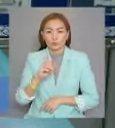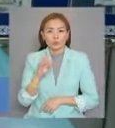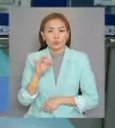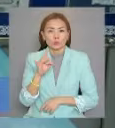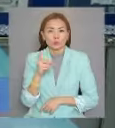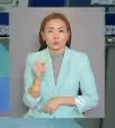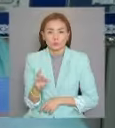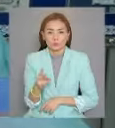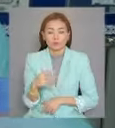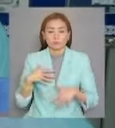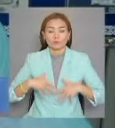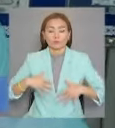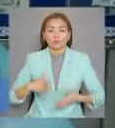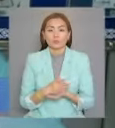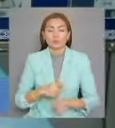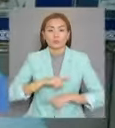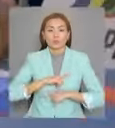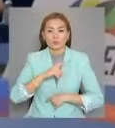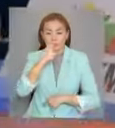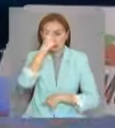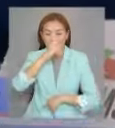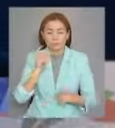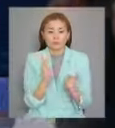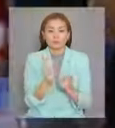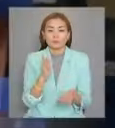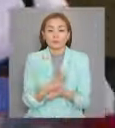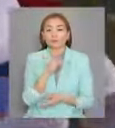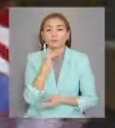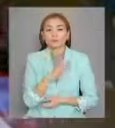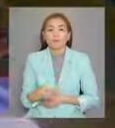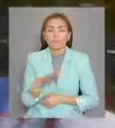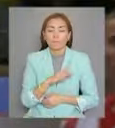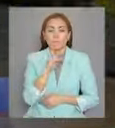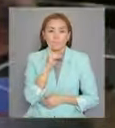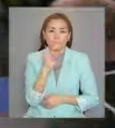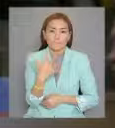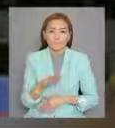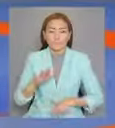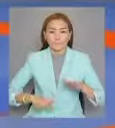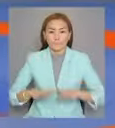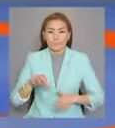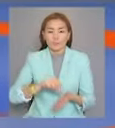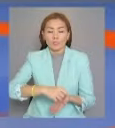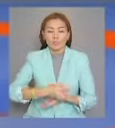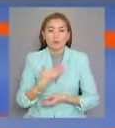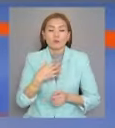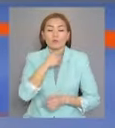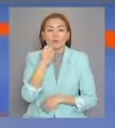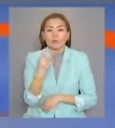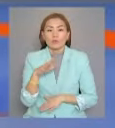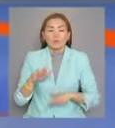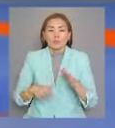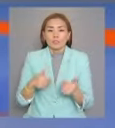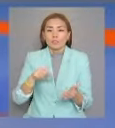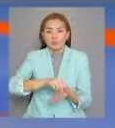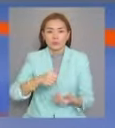және ақтықсында үндік балуанымен күрестім. Бағдарлама бойынша жасөспірімдер мен жастар 5 салмақ дәрежесінде, ал ересектер 12 салмақ